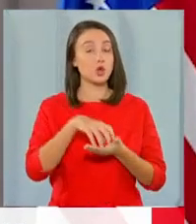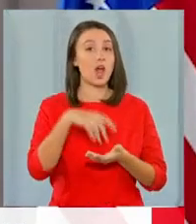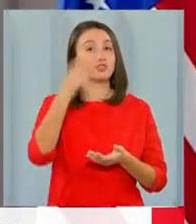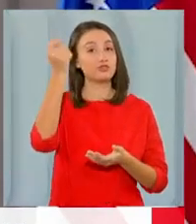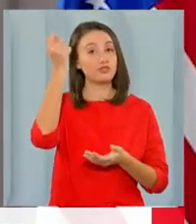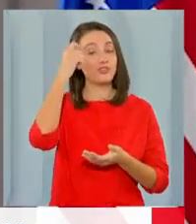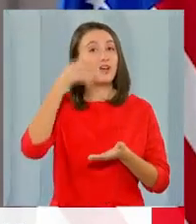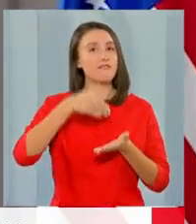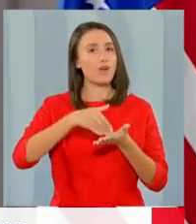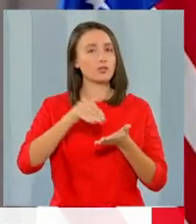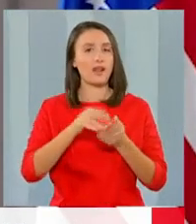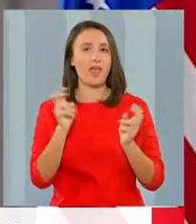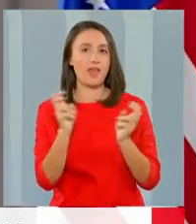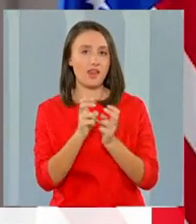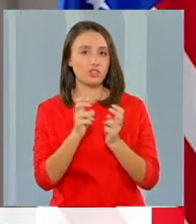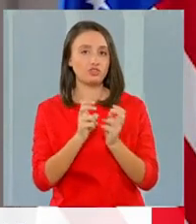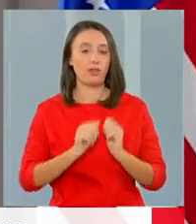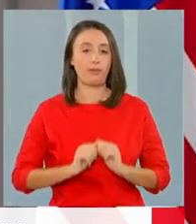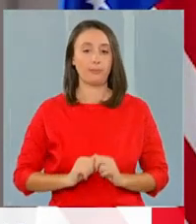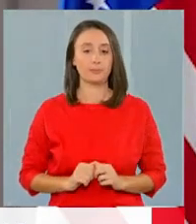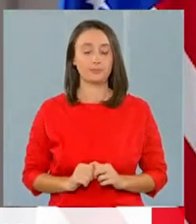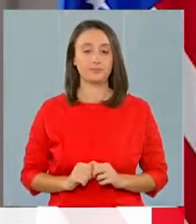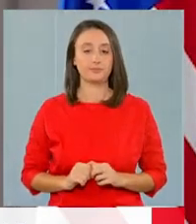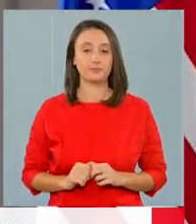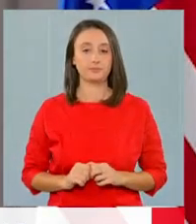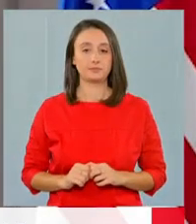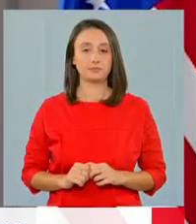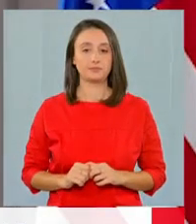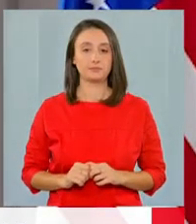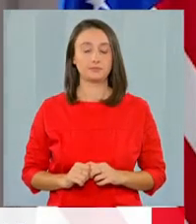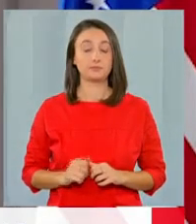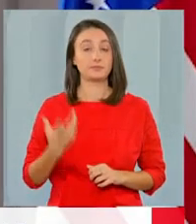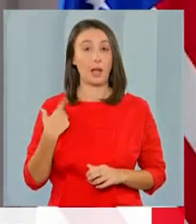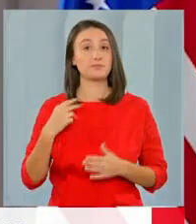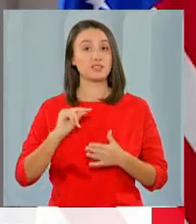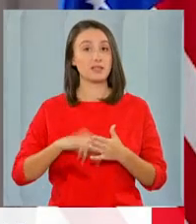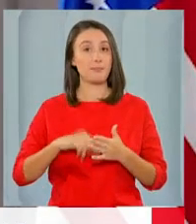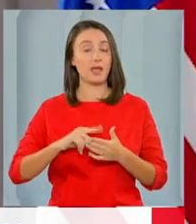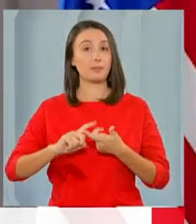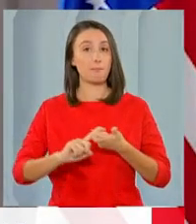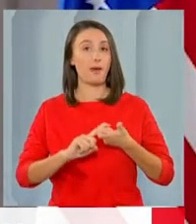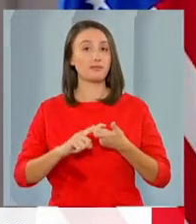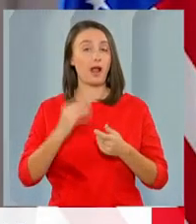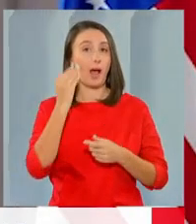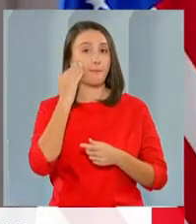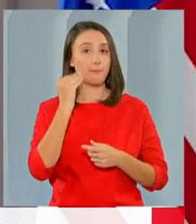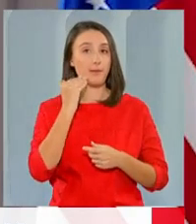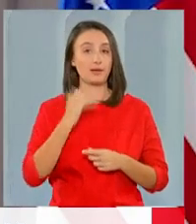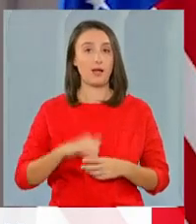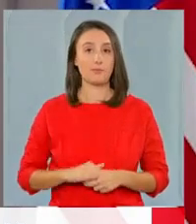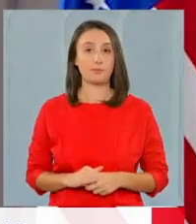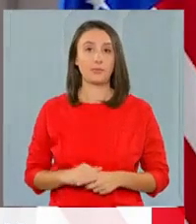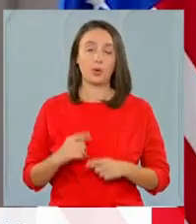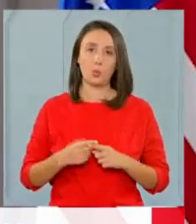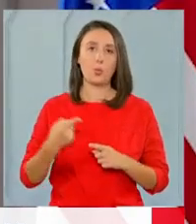a energiei nucleare Am încheiat un parteneriat cu Statele Unite ale Americii